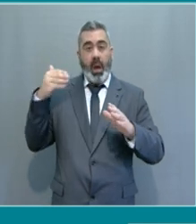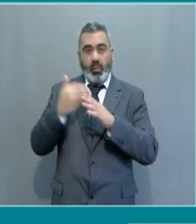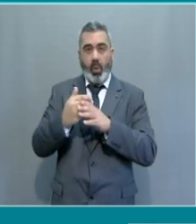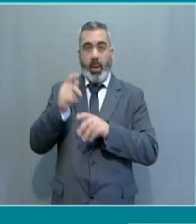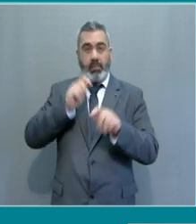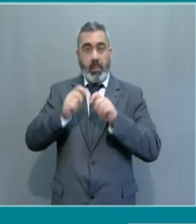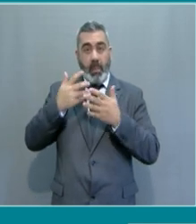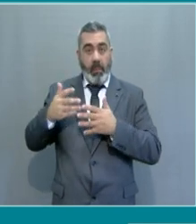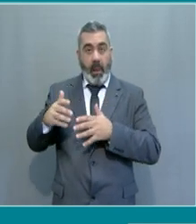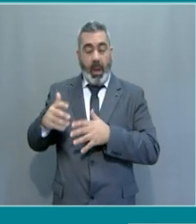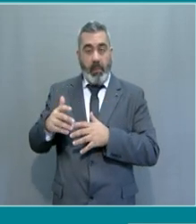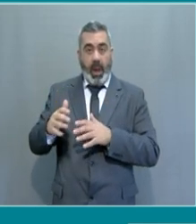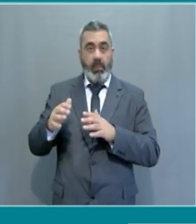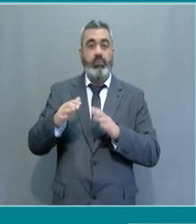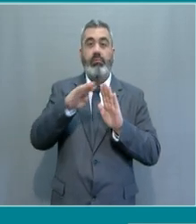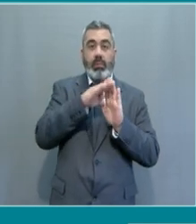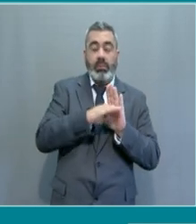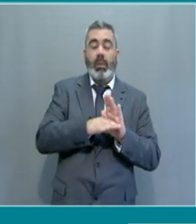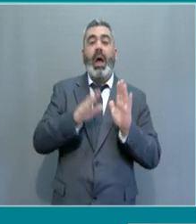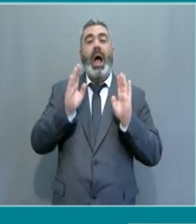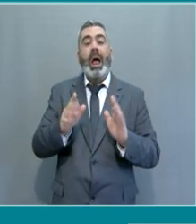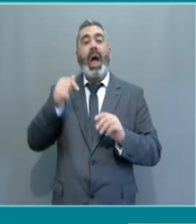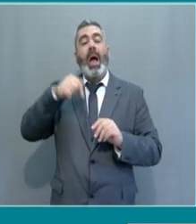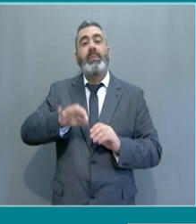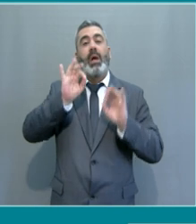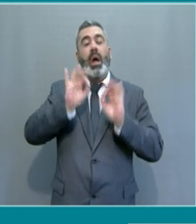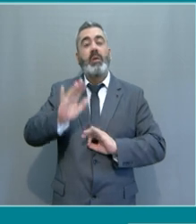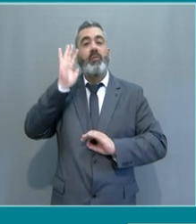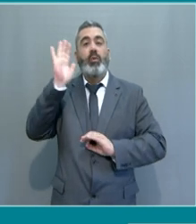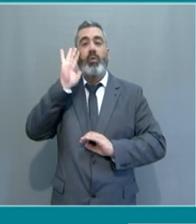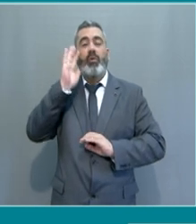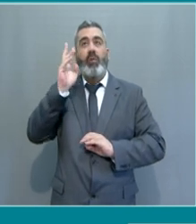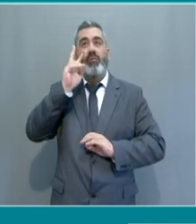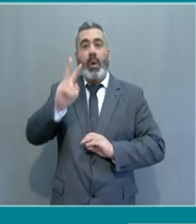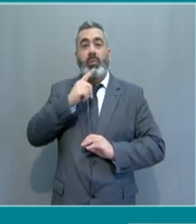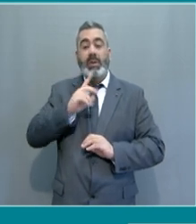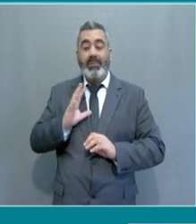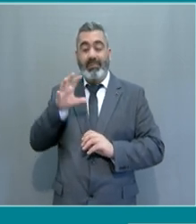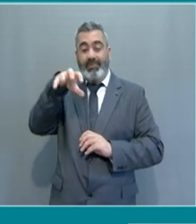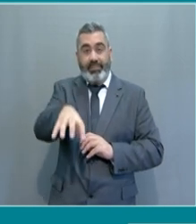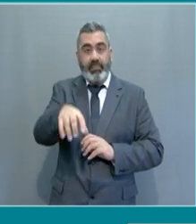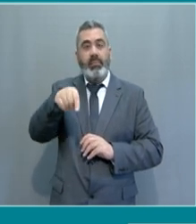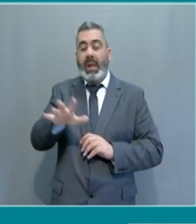προχωρήσει, αλλά είναι ενδεικτικό του τρόπου με τον οποίο αντιλαμβανόμαστε το ρόλο μας και στις τοπικές κοινωνίες.